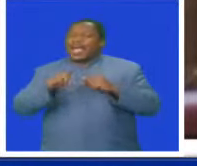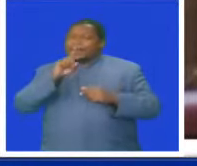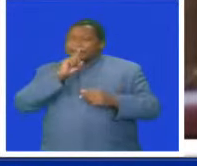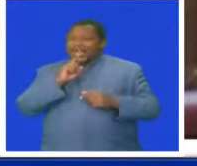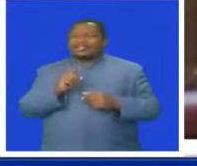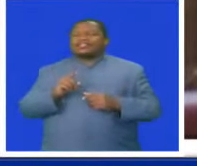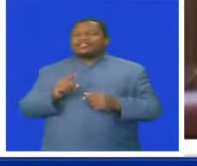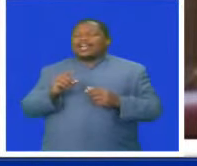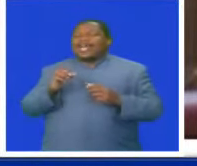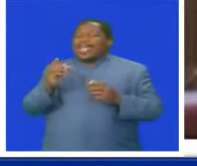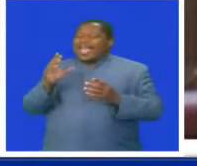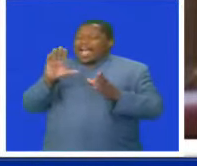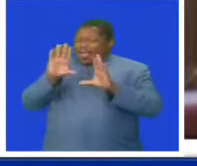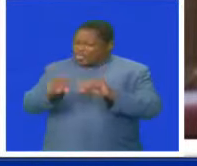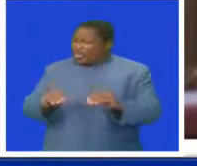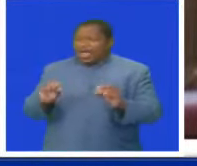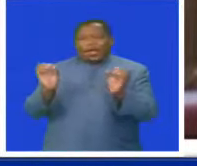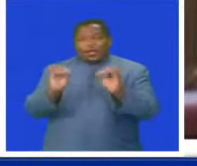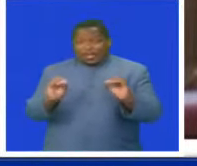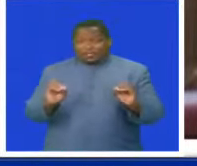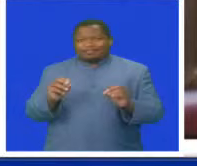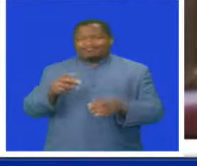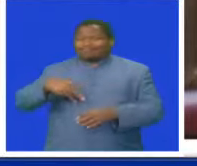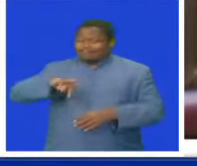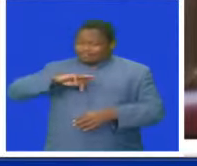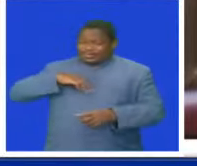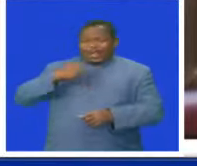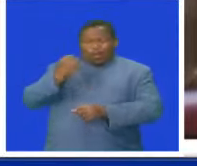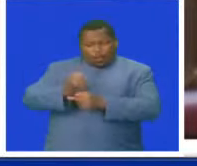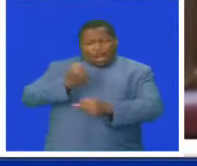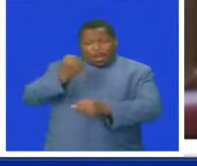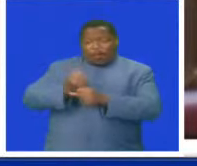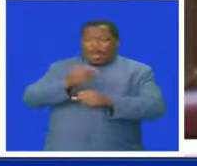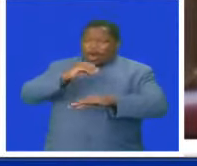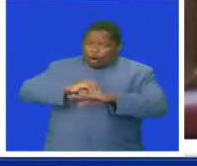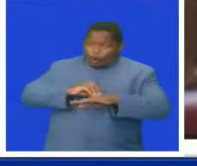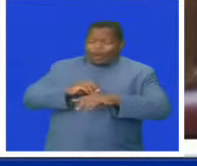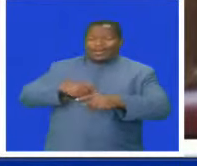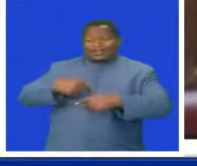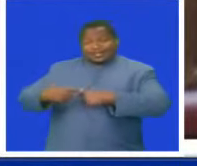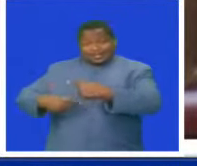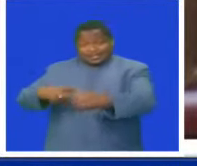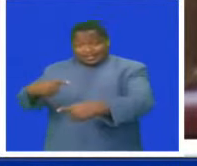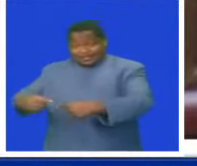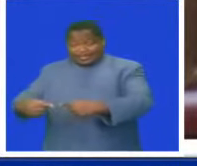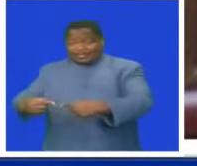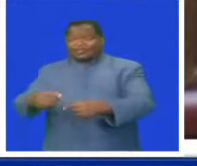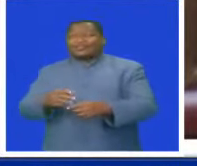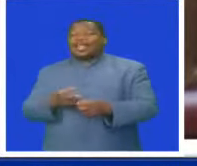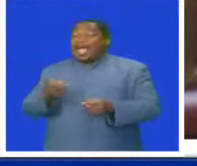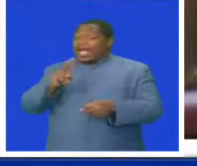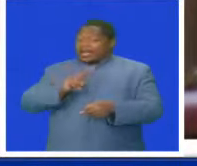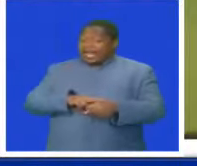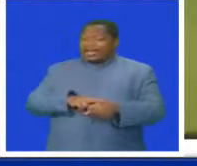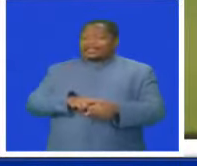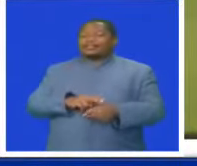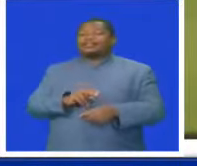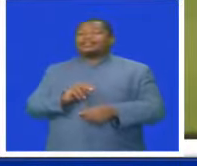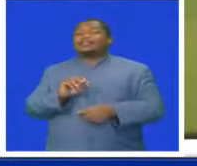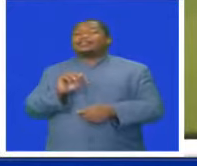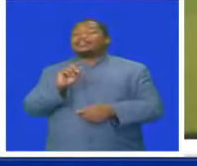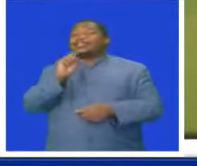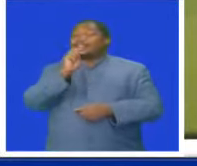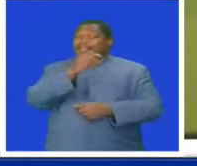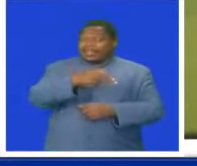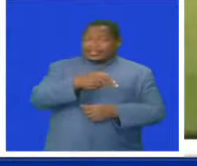lisahlunga nalamhlanje solo liyasebenta litawukhokha nje tincwadi letinye ngalesihlanu letiya kubantwana lesingakuveta